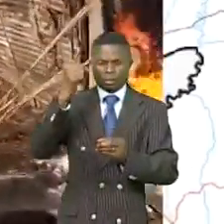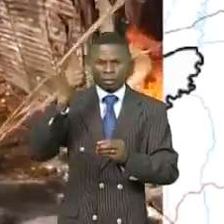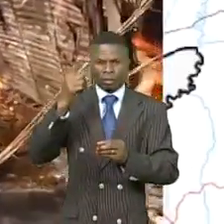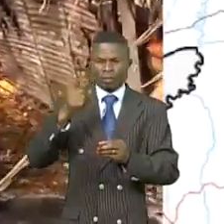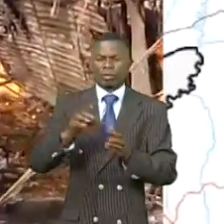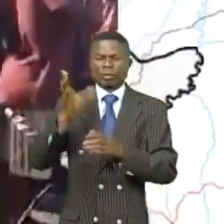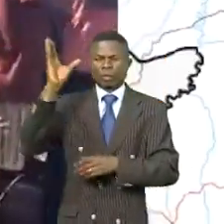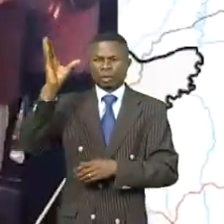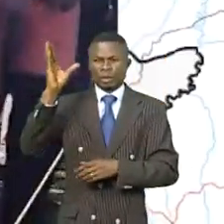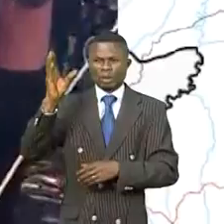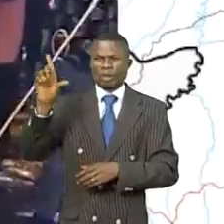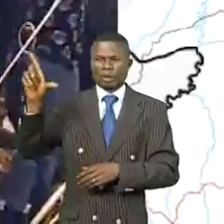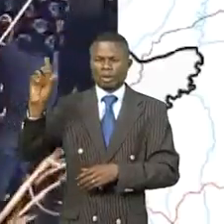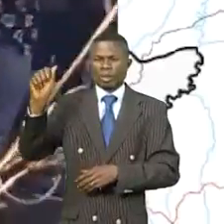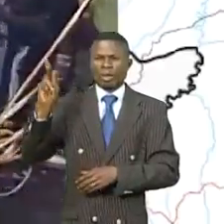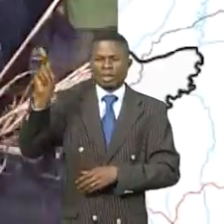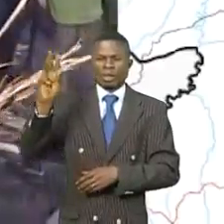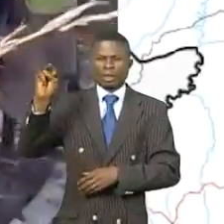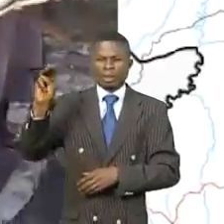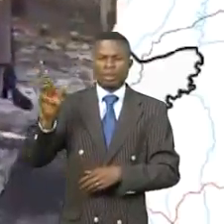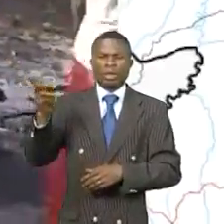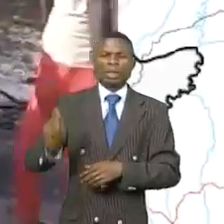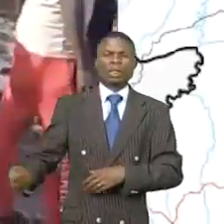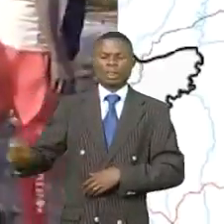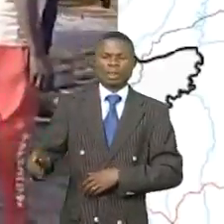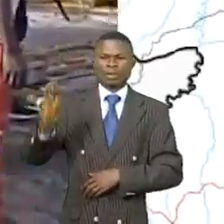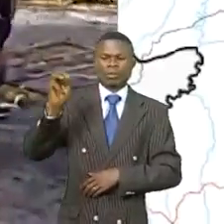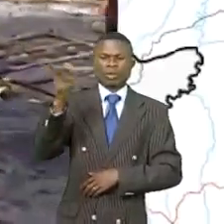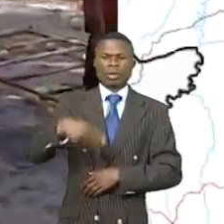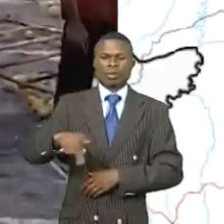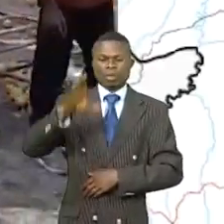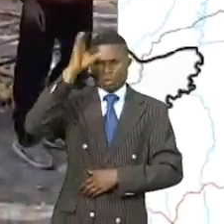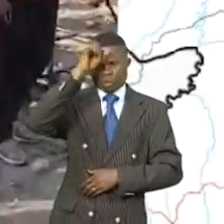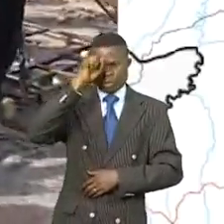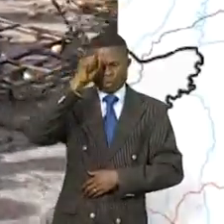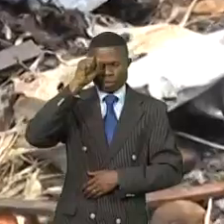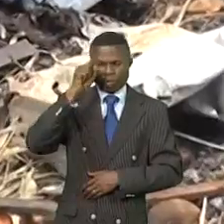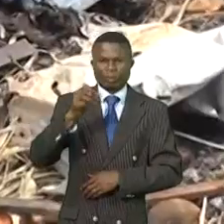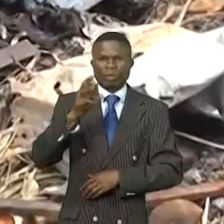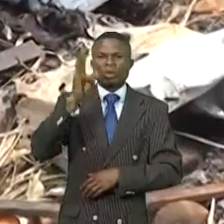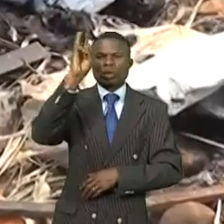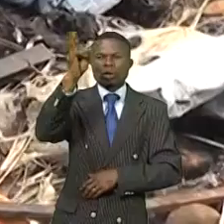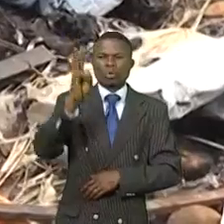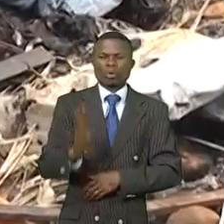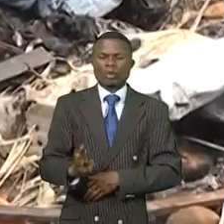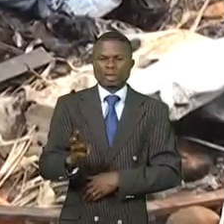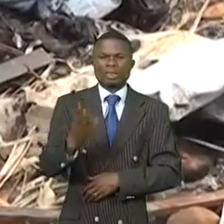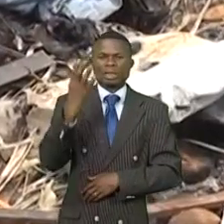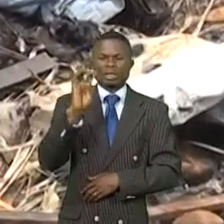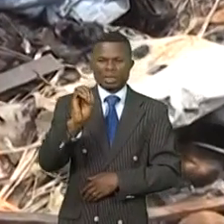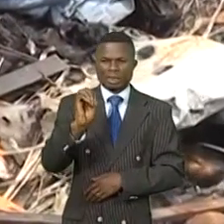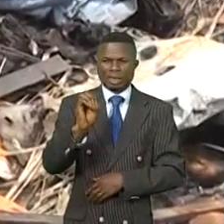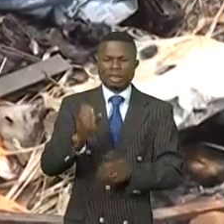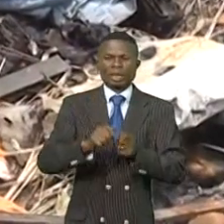les localités de Mbeko et Kiwawa, en territoire de Massima Nimba dans la province du Kwilu, à quelques 350 km de la capitale, le